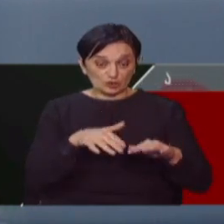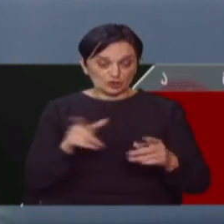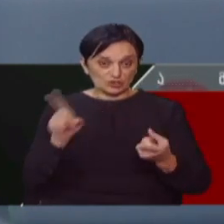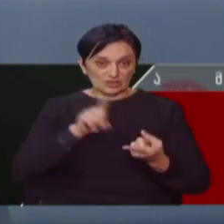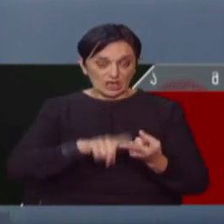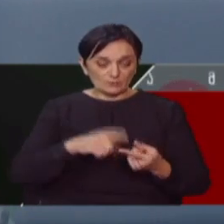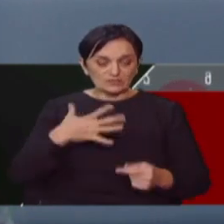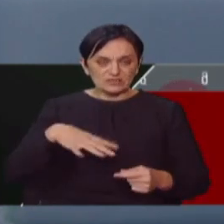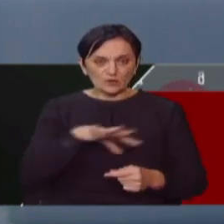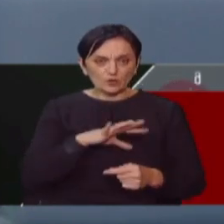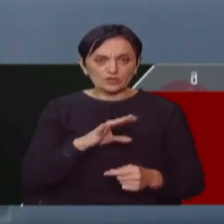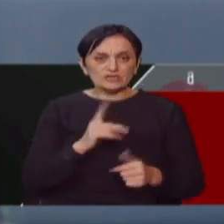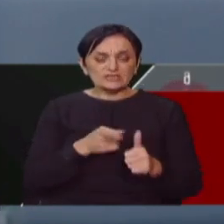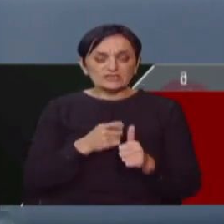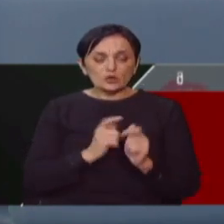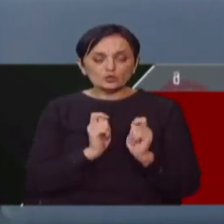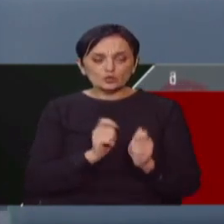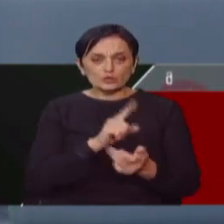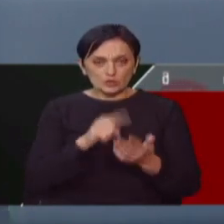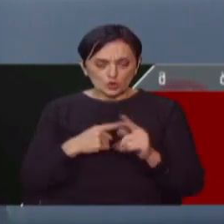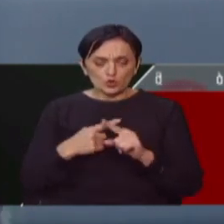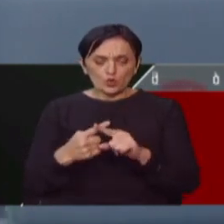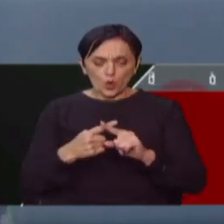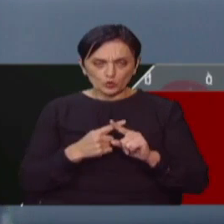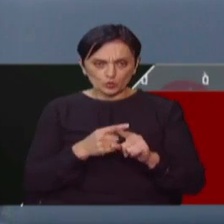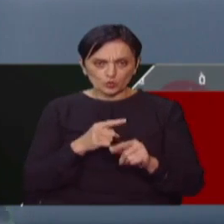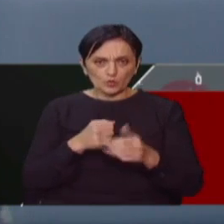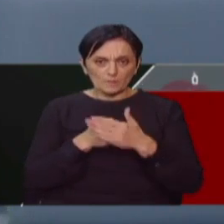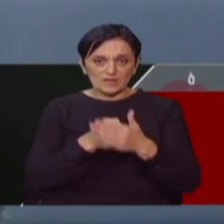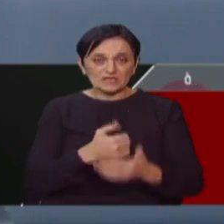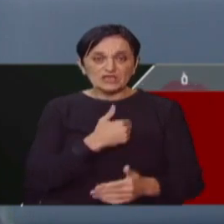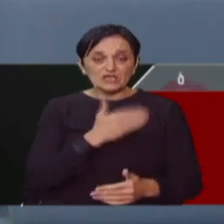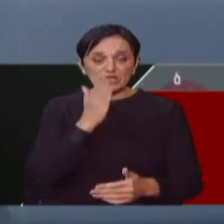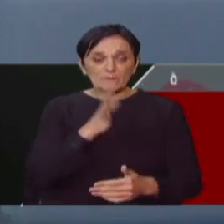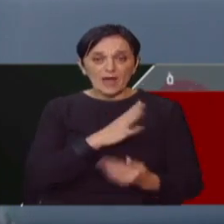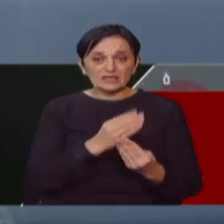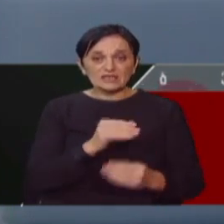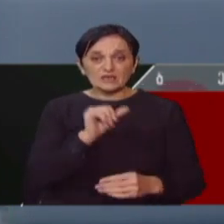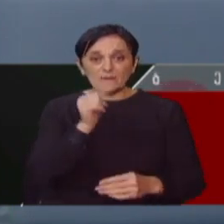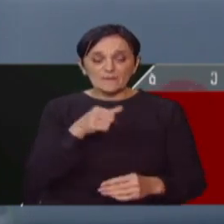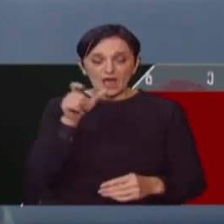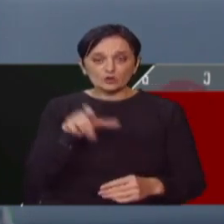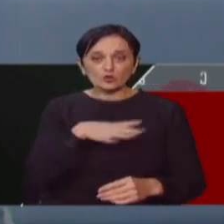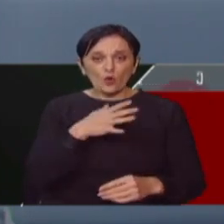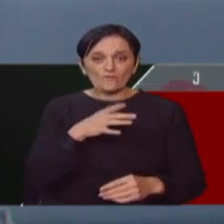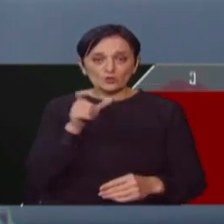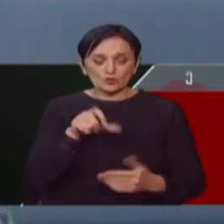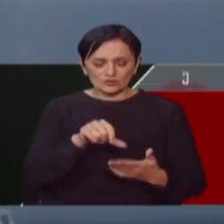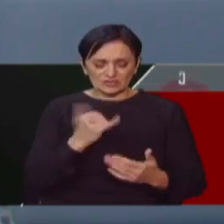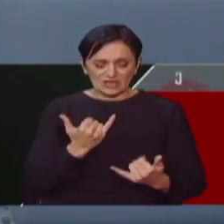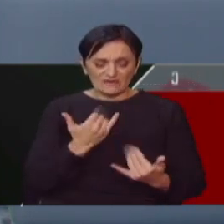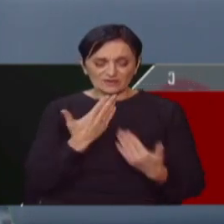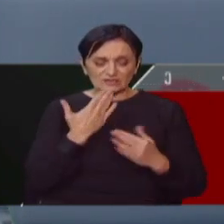დაეყრდნობიან და საქართველოსთვის სტატუსის მინიჭების საკითხზე კონსენსუსს მიაღწევენ. იმედის მომცემი იყო ბერძენი დეპუტატის და ყოფილი ევროკომისრის